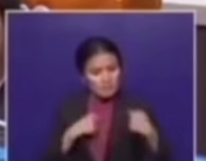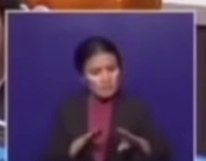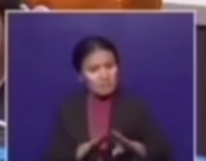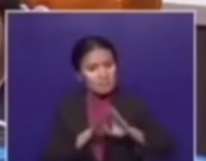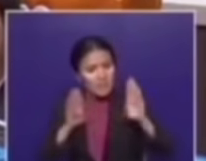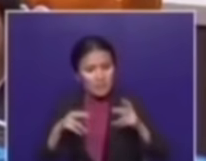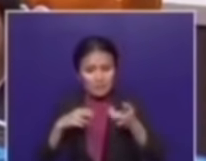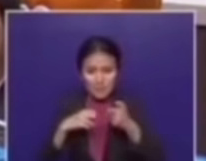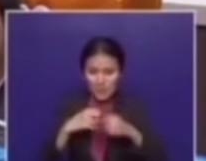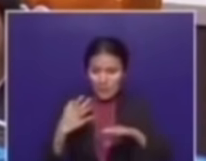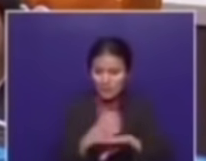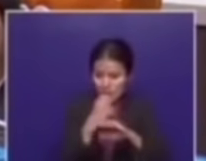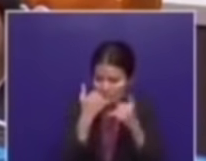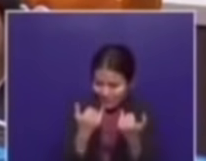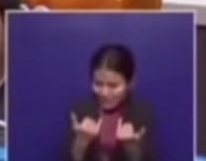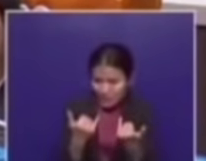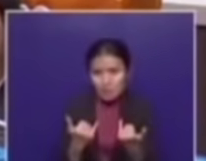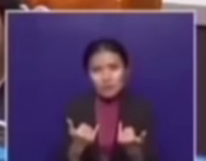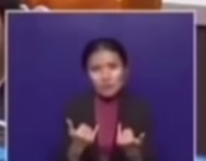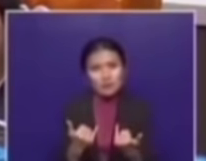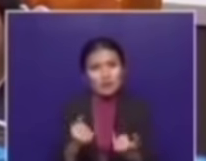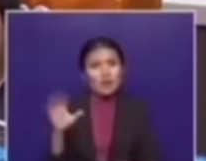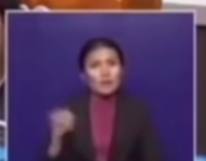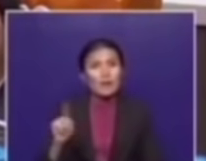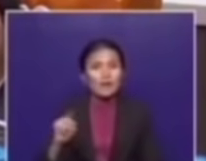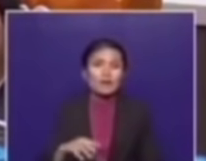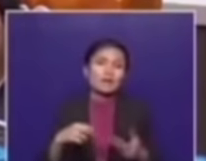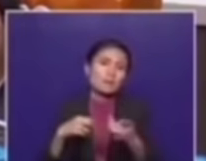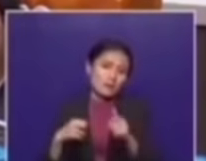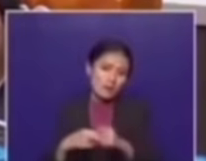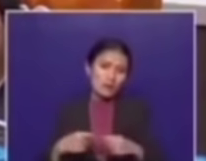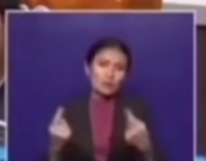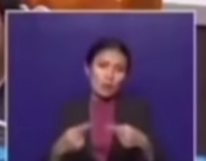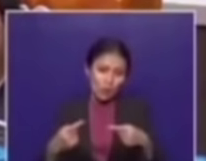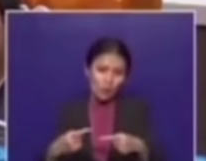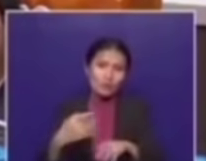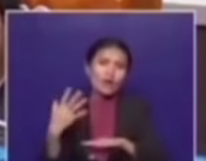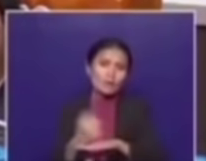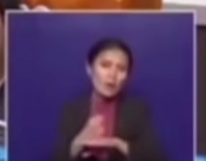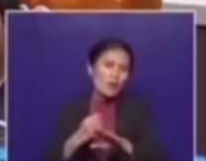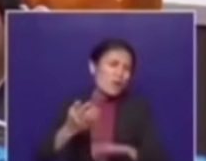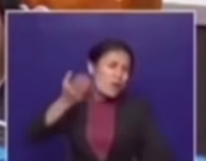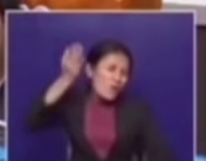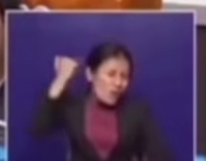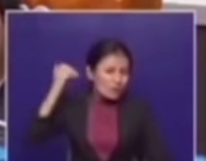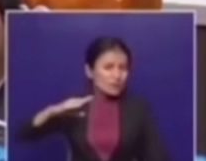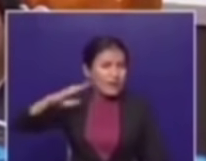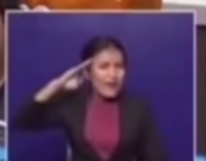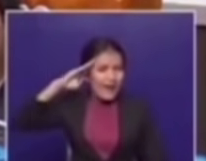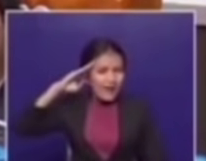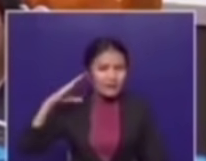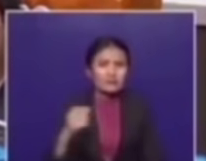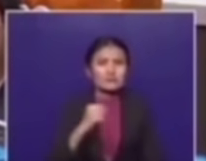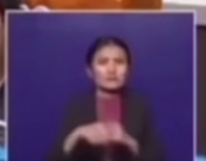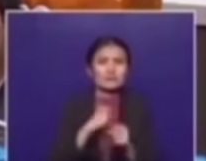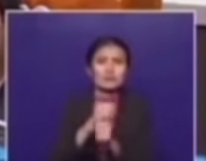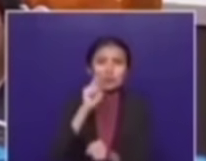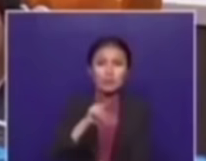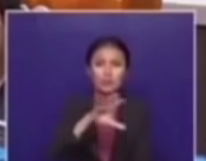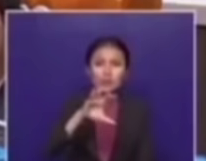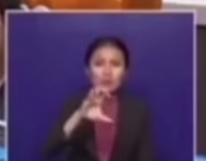ทางการเมืองครั้งนี้เป็นผลมาจากความขัดแย้งทางการเมืองตั้งแต่รัฐประหารปี2549รัฐประห